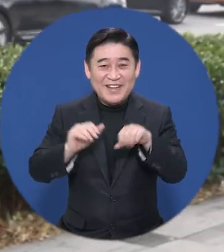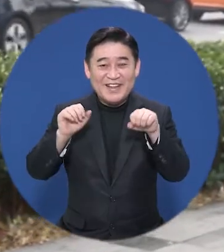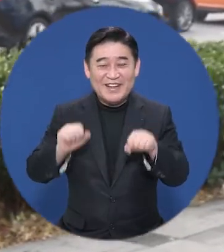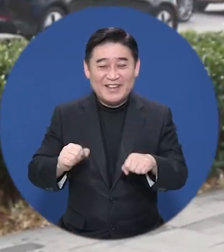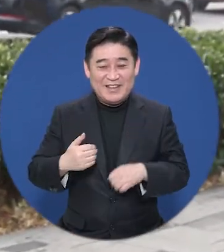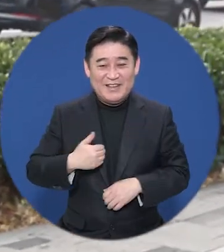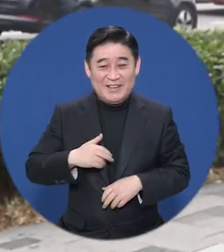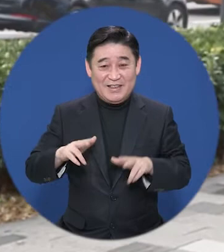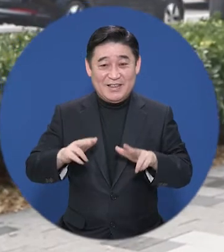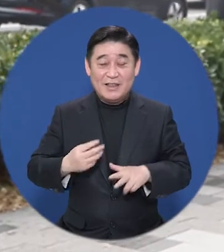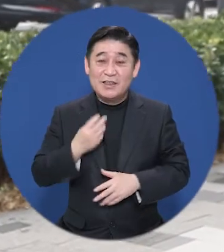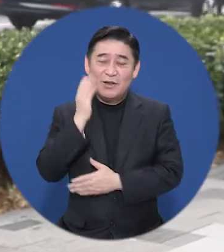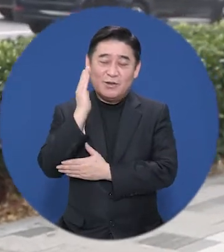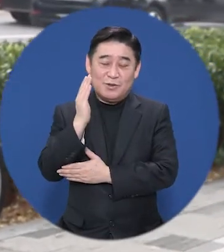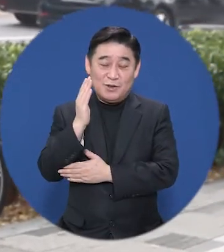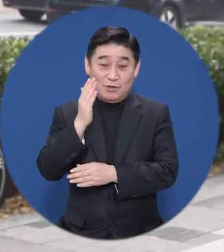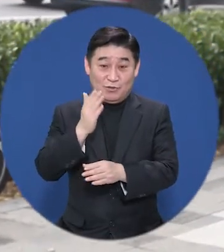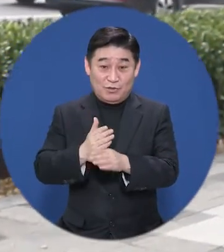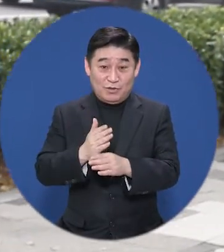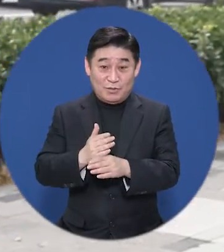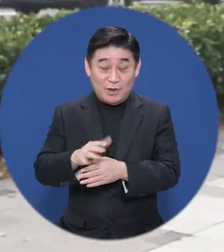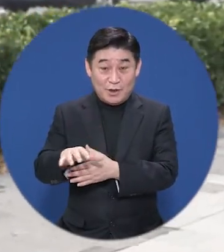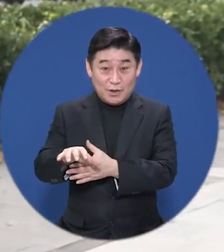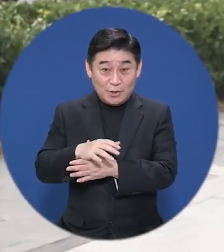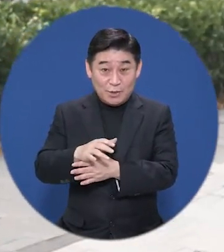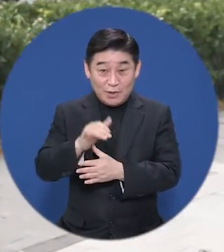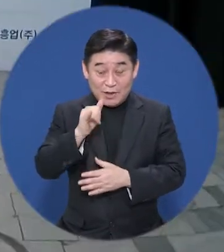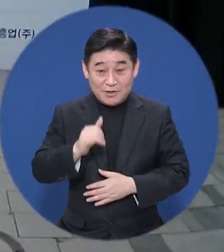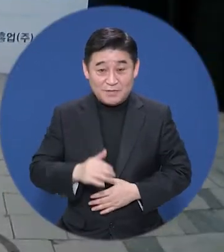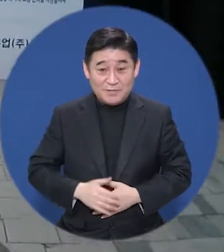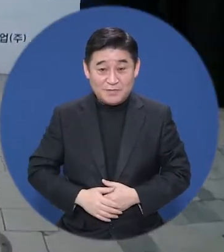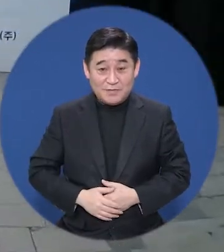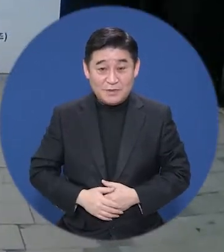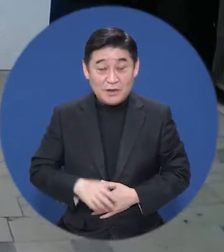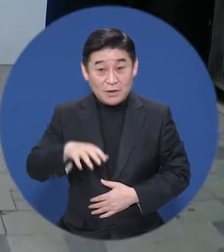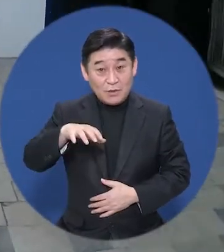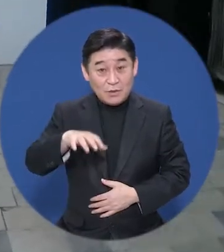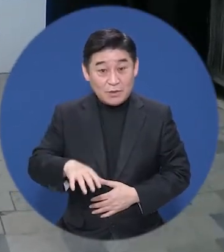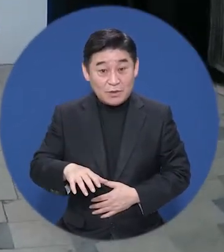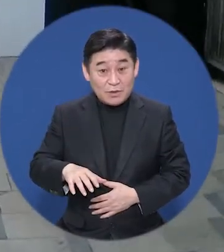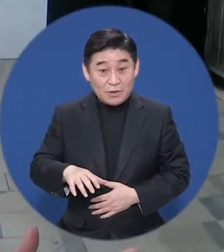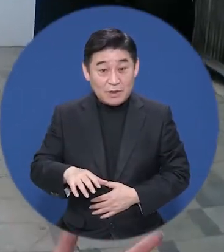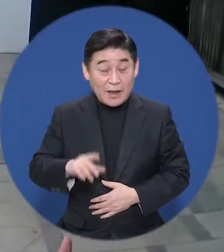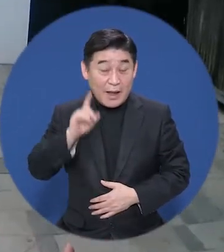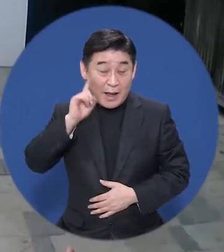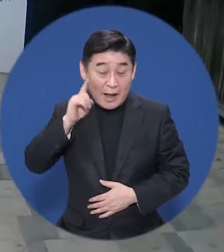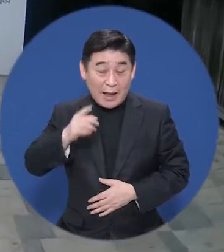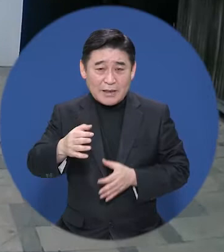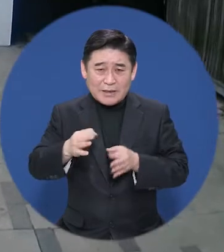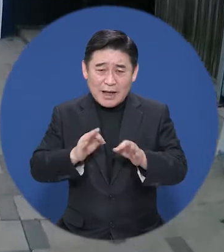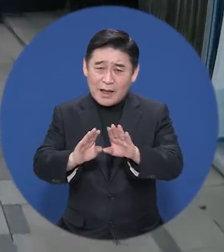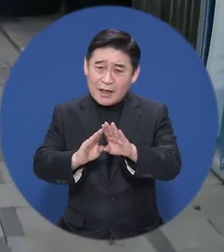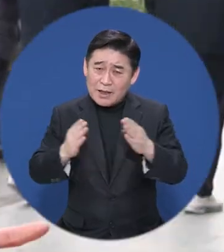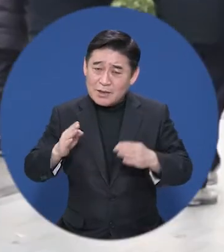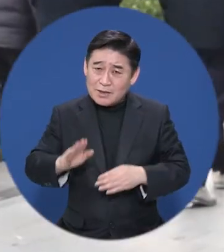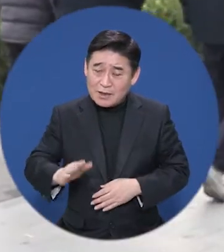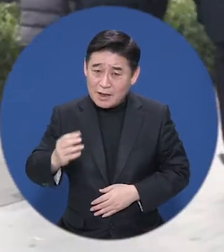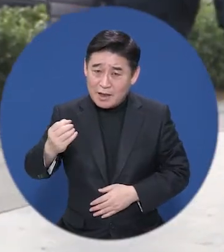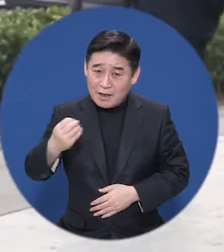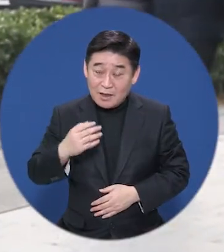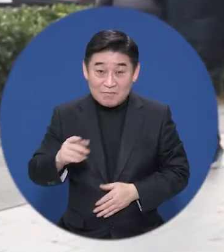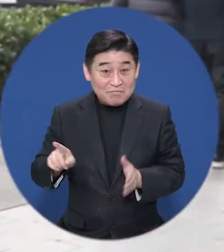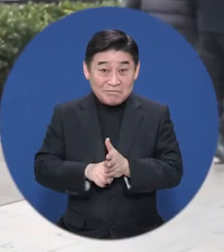안녕하세요. 저는 지금 서울 도심의 한복판 종로에 나와 있습니다. 이곳에서 매일매일 장이 열린다고 하는데요.